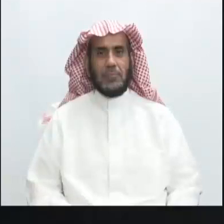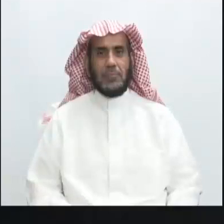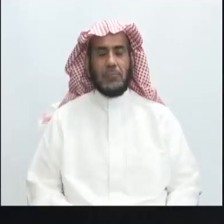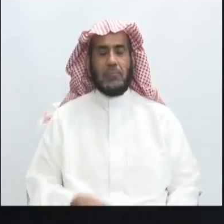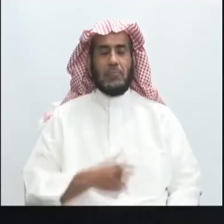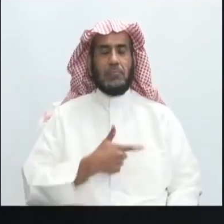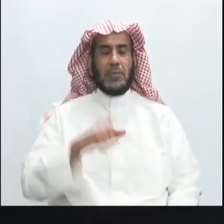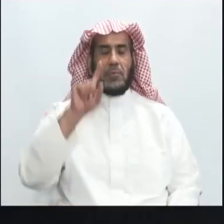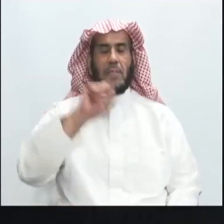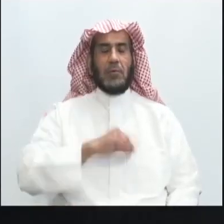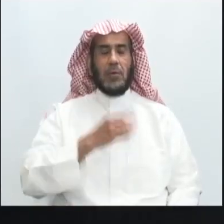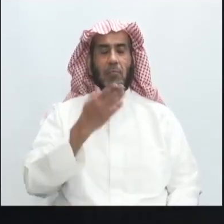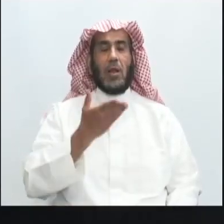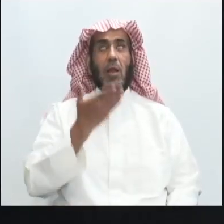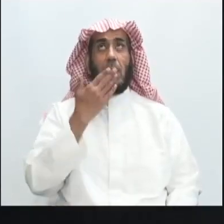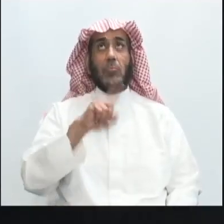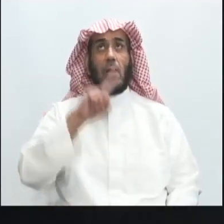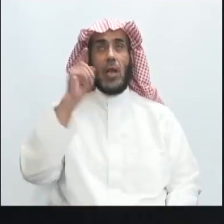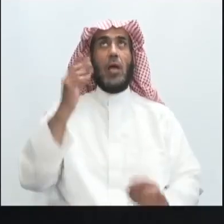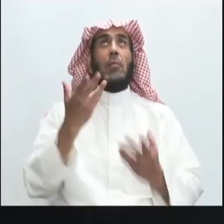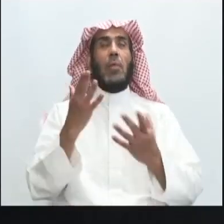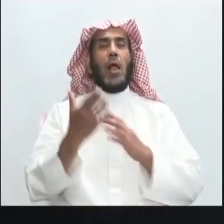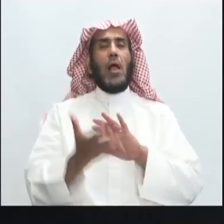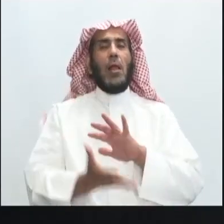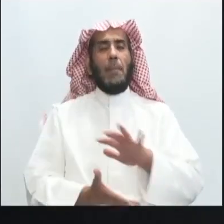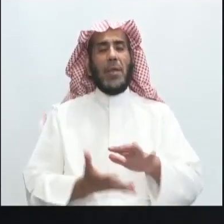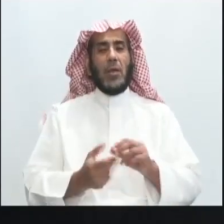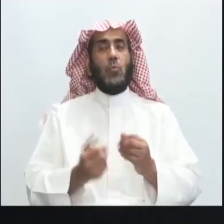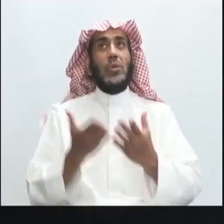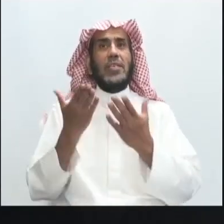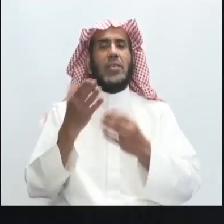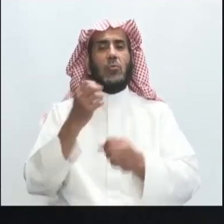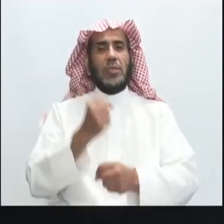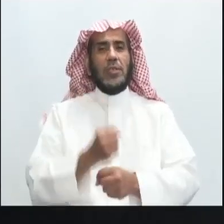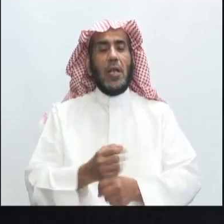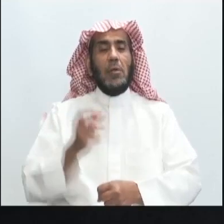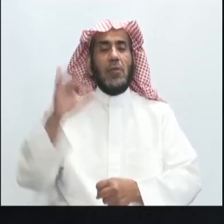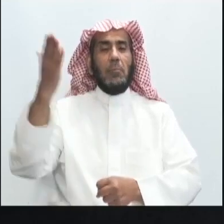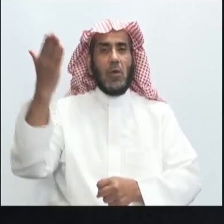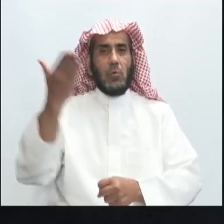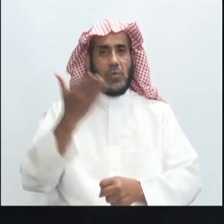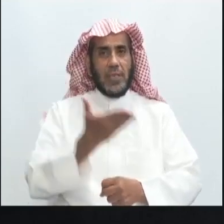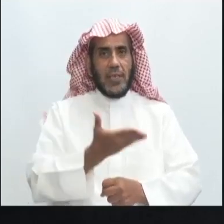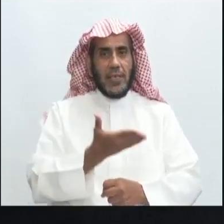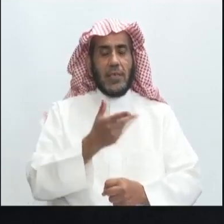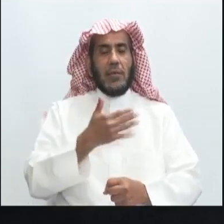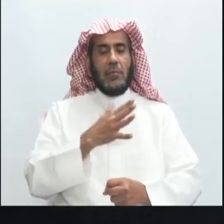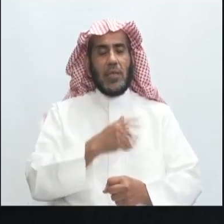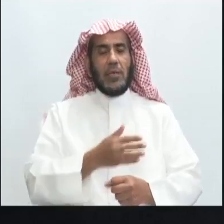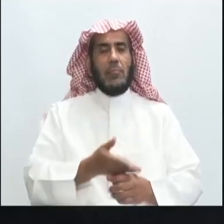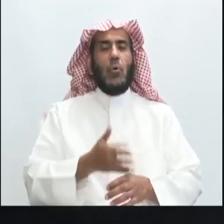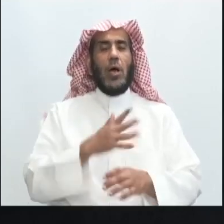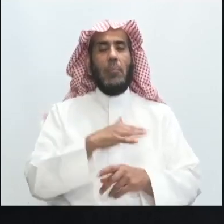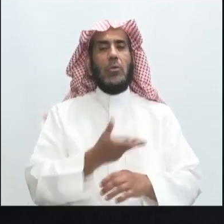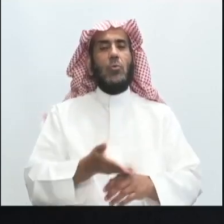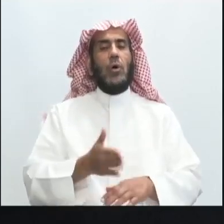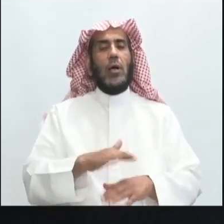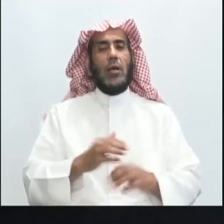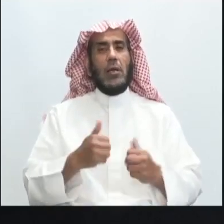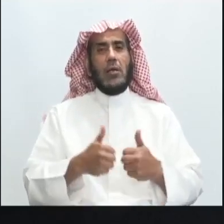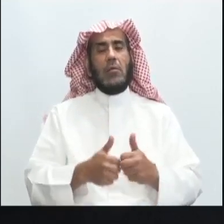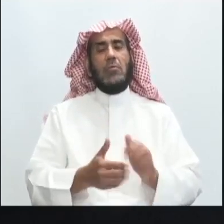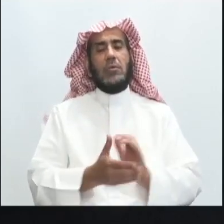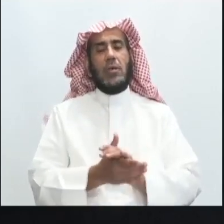بسم الله الرحمن الرحيم الحمد لله رب العالمين والصلاه والسلام على اشرف الانبياء والمرسلين نبينا محمد وعلى اله